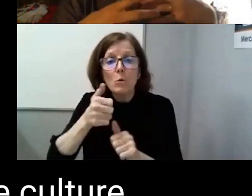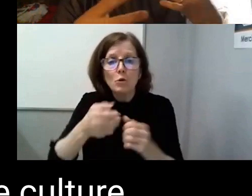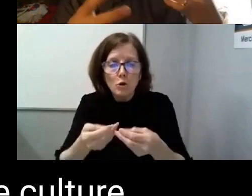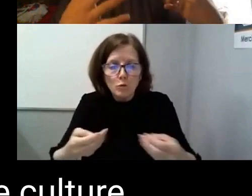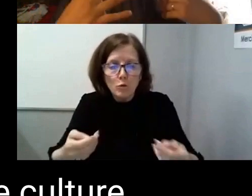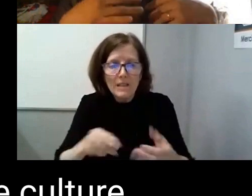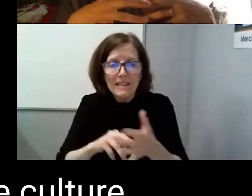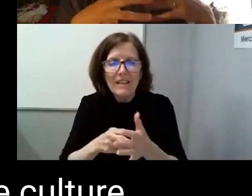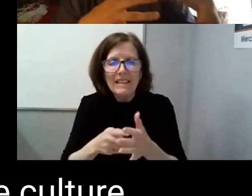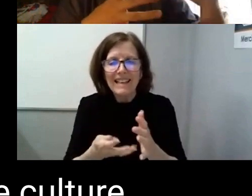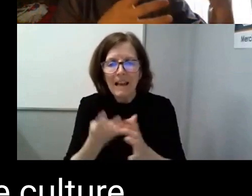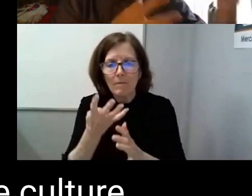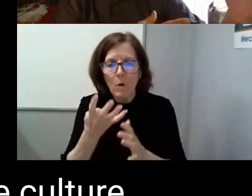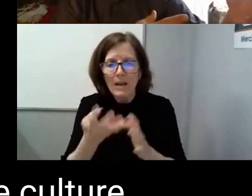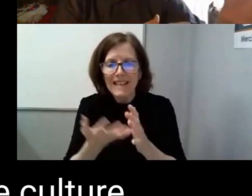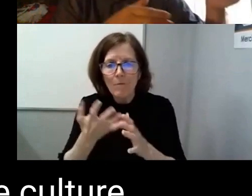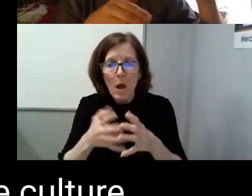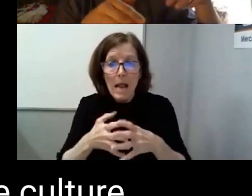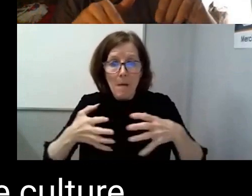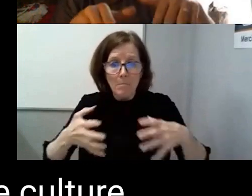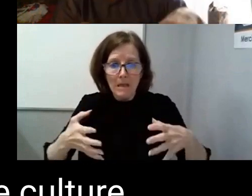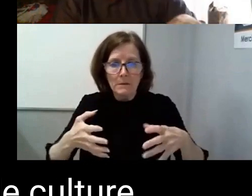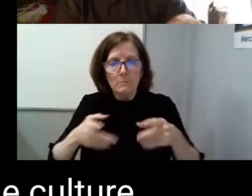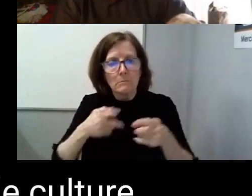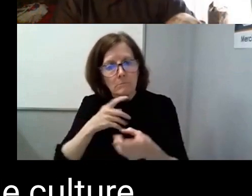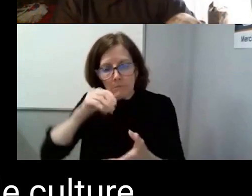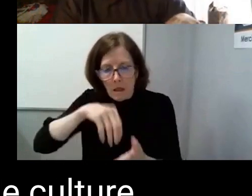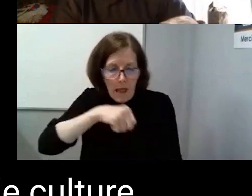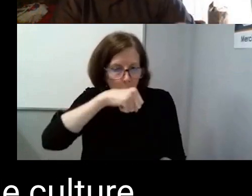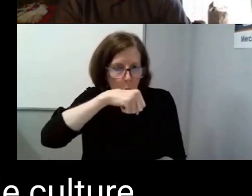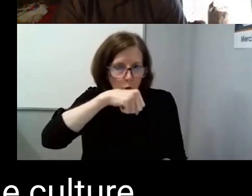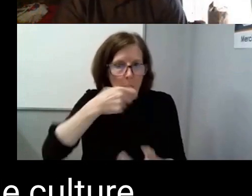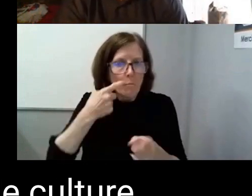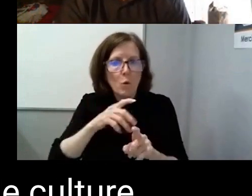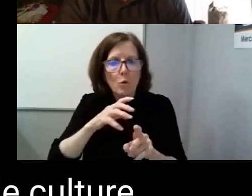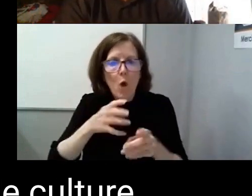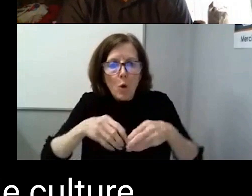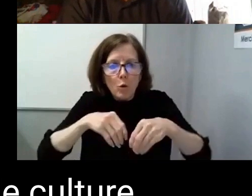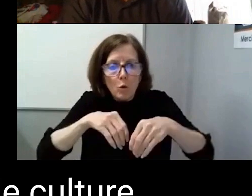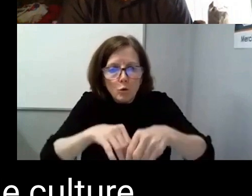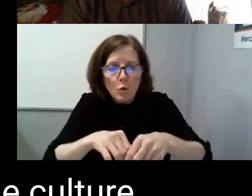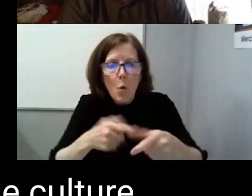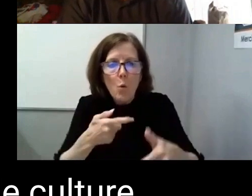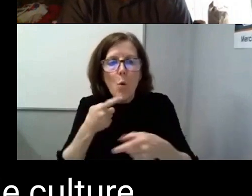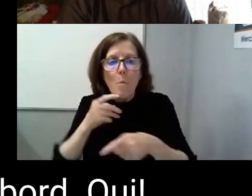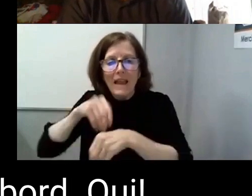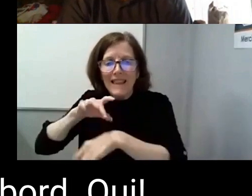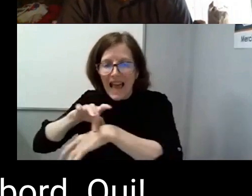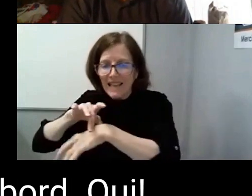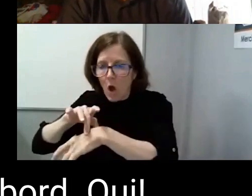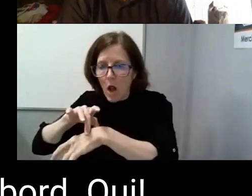masse, puis la mettre dans des contenants de culture ou utiliser le sol comme un contenant de culture.